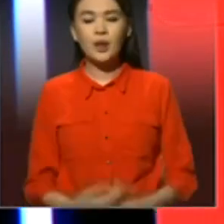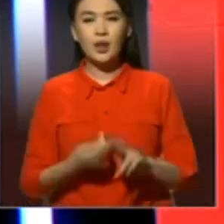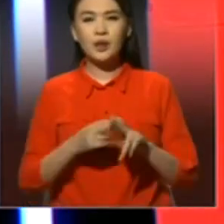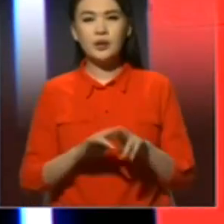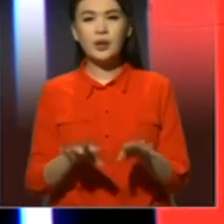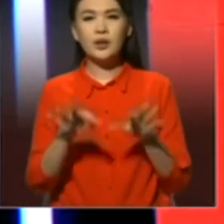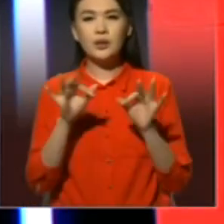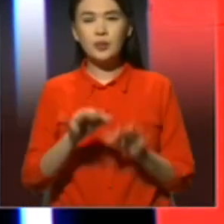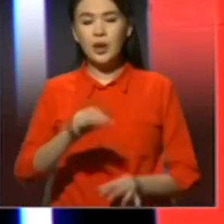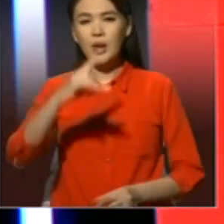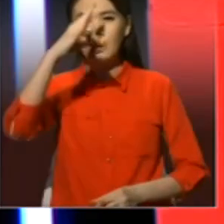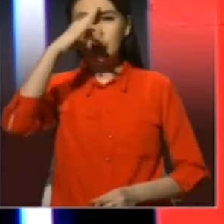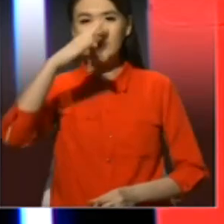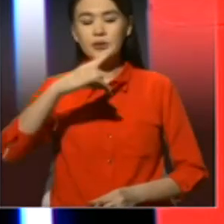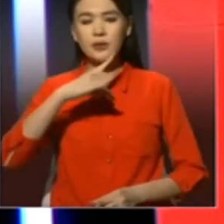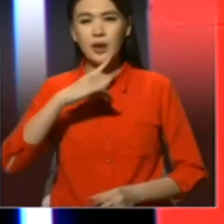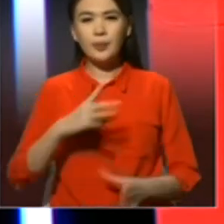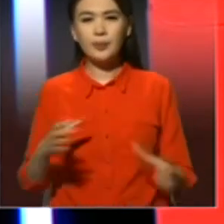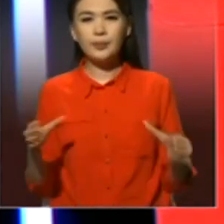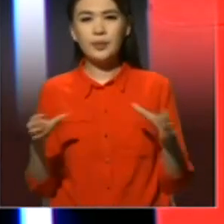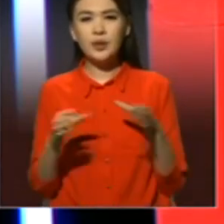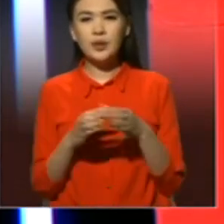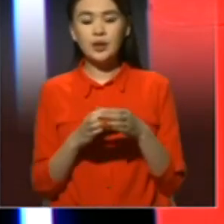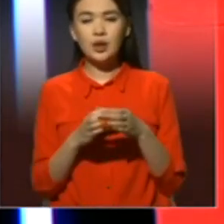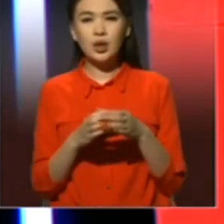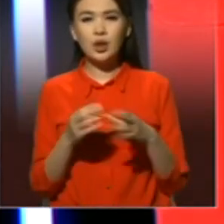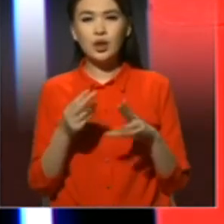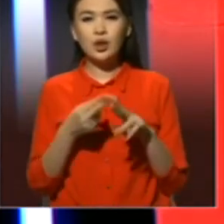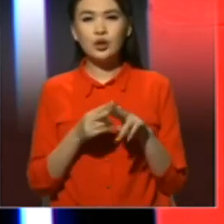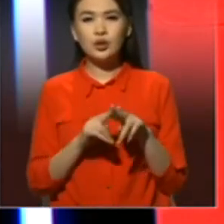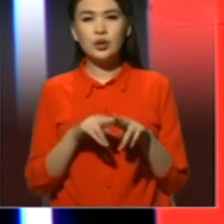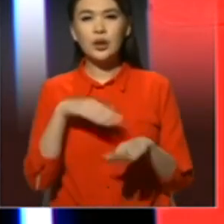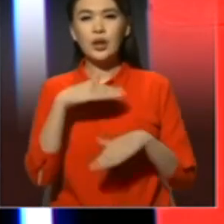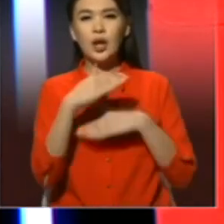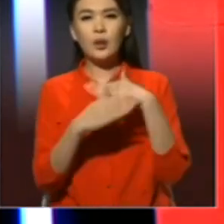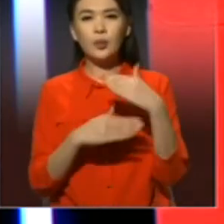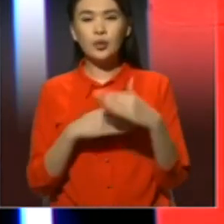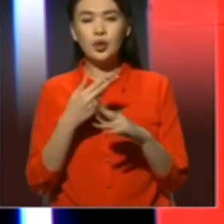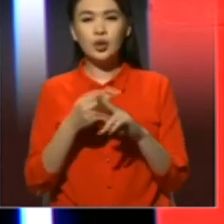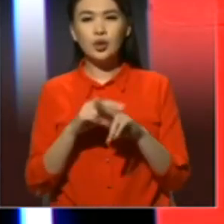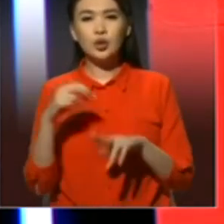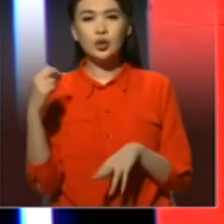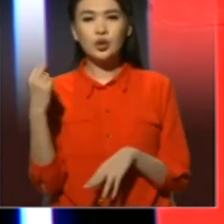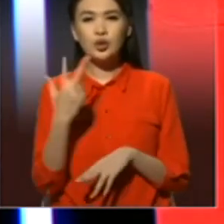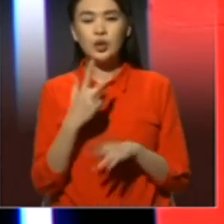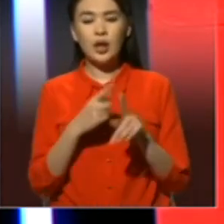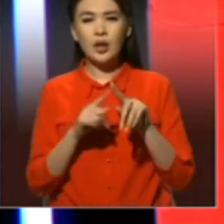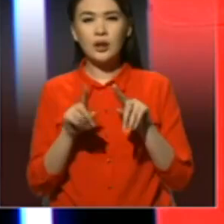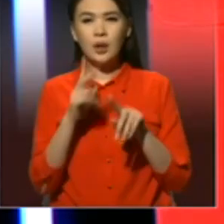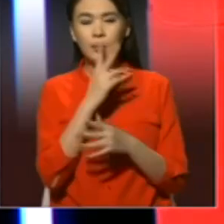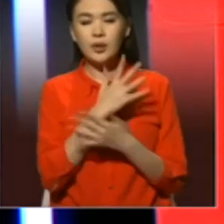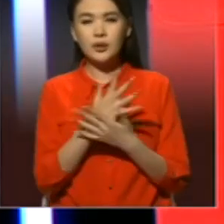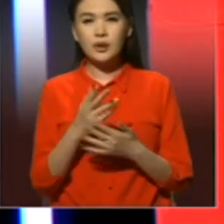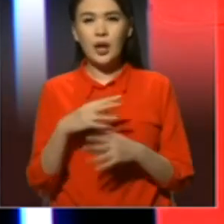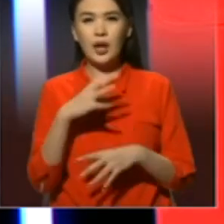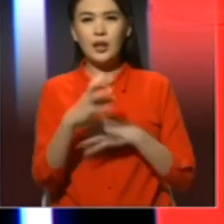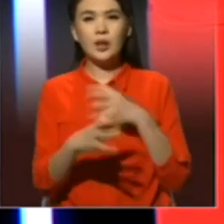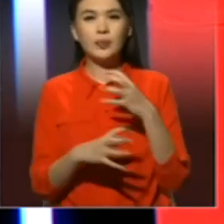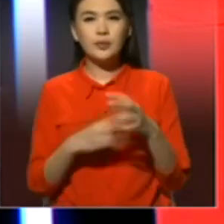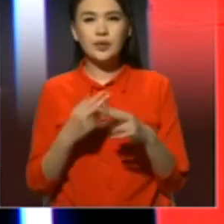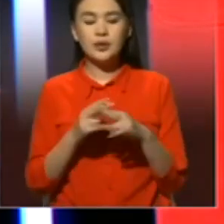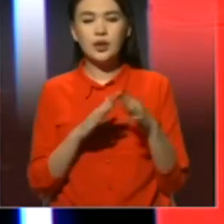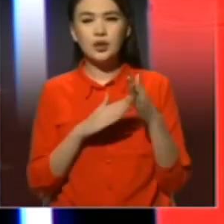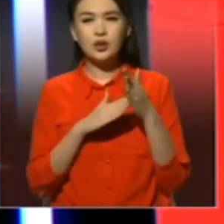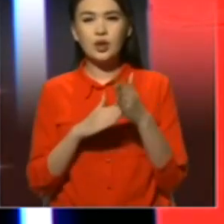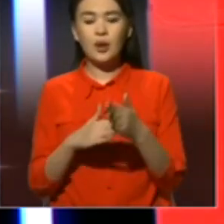Әділетті Қазақстан, бірлік, тұрақтылық, даму. Үштаған деп айтсақ болады. Қазір бүкіл әлемге жетпей жатқан